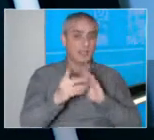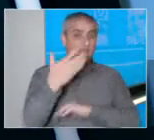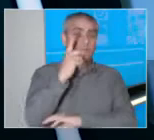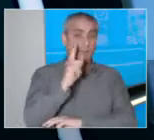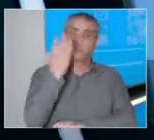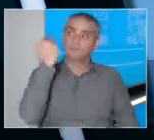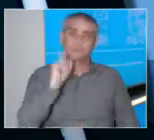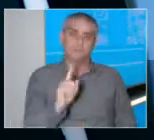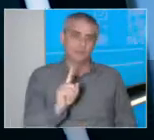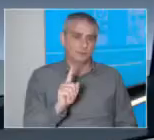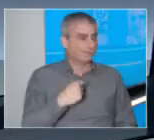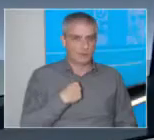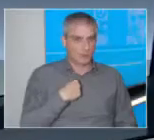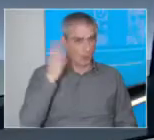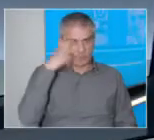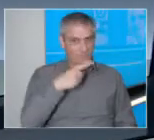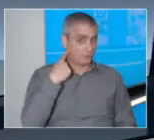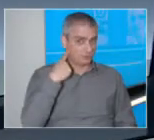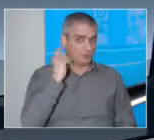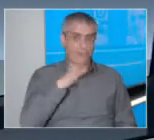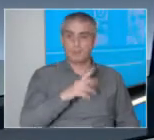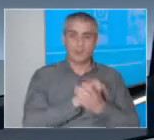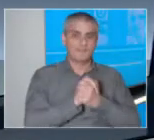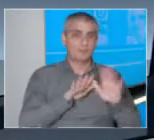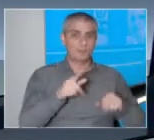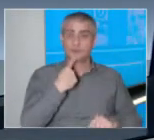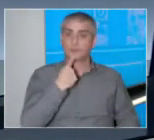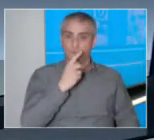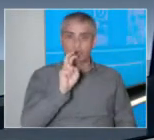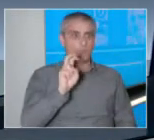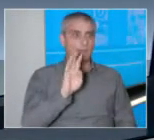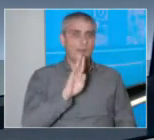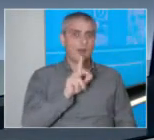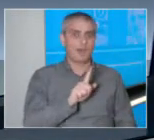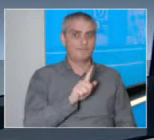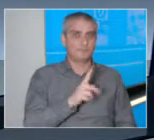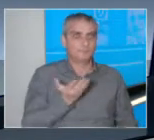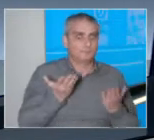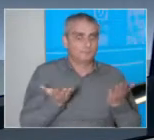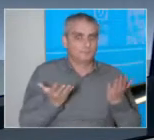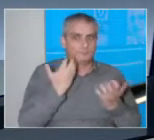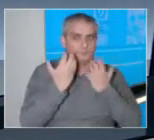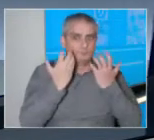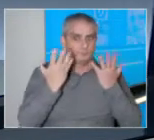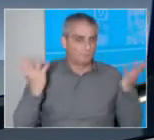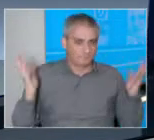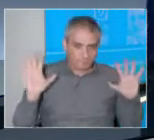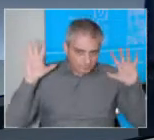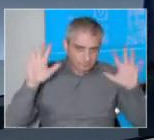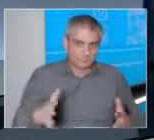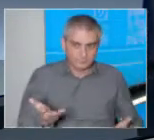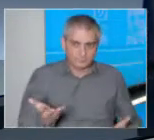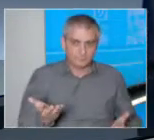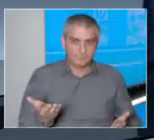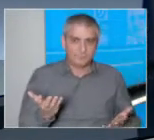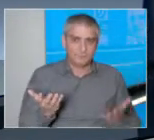ממלכתית מזמן, ואני לא מבין, ואתה שומע את זה גם מחברה בממשלה של עומר בר-לב, מה הוא קופץ על הרימון, כמו שבנט הגדיר